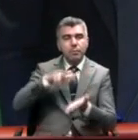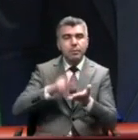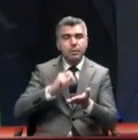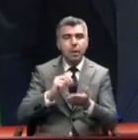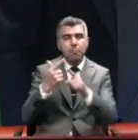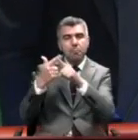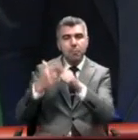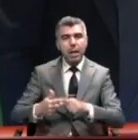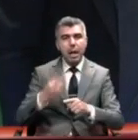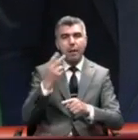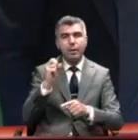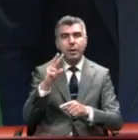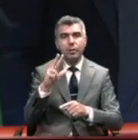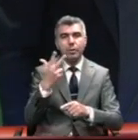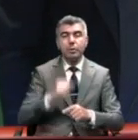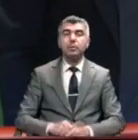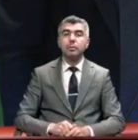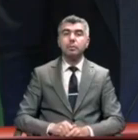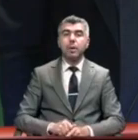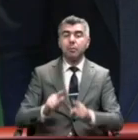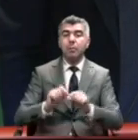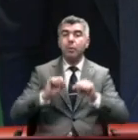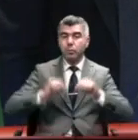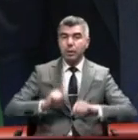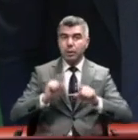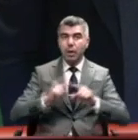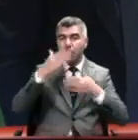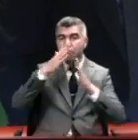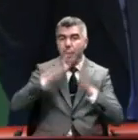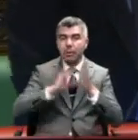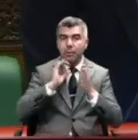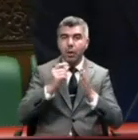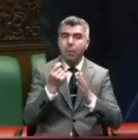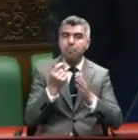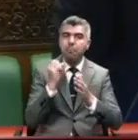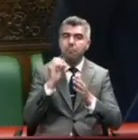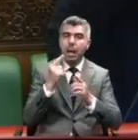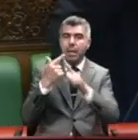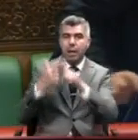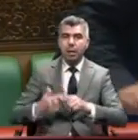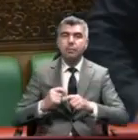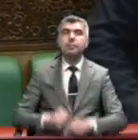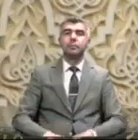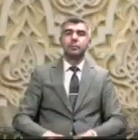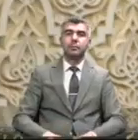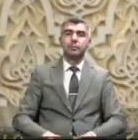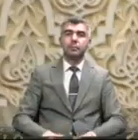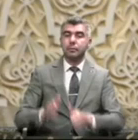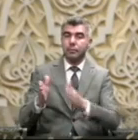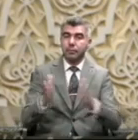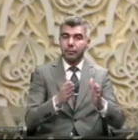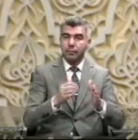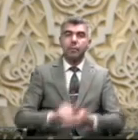لسنه 2023 وعن مدى جاهزيه بلادنا للحفاظ على سيادتها الماليه شكرا السيد المستشار